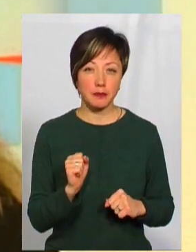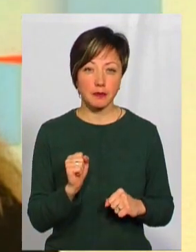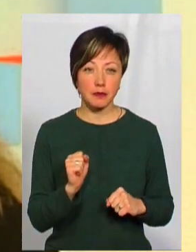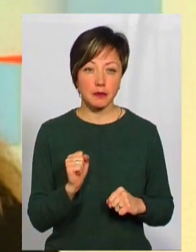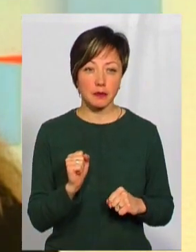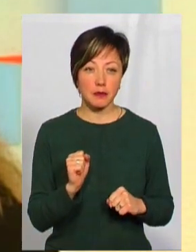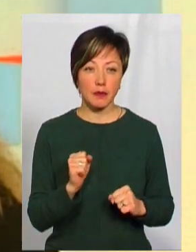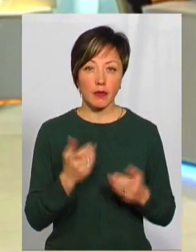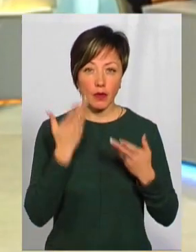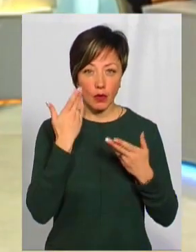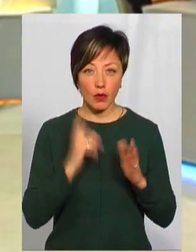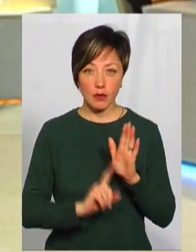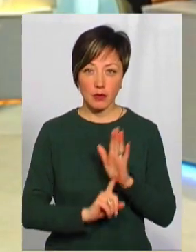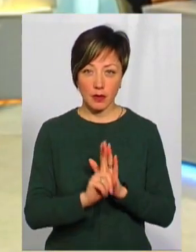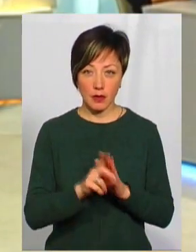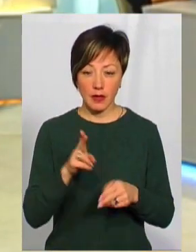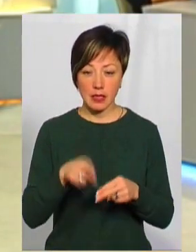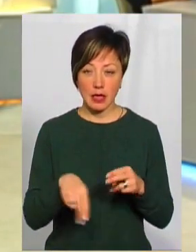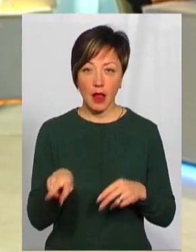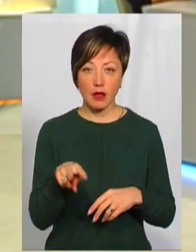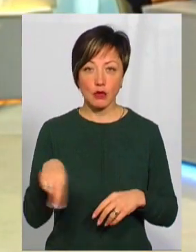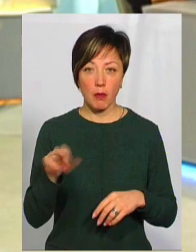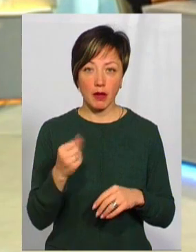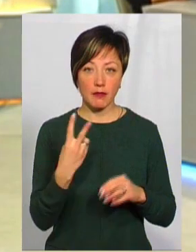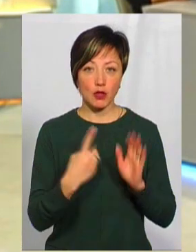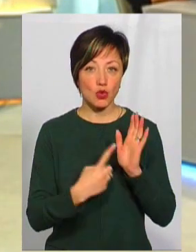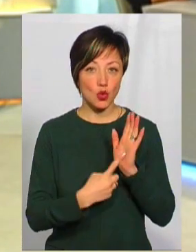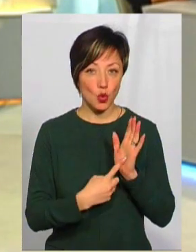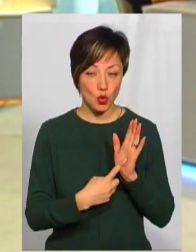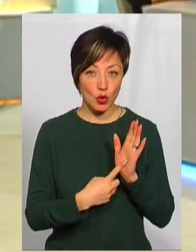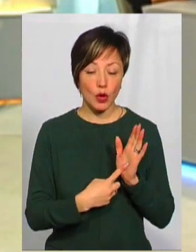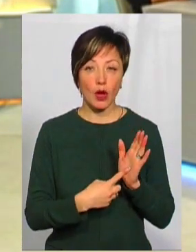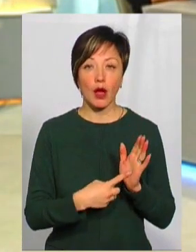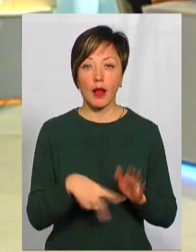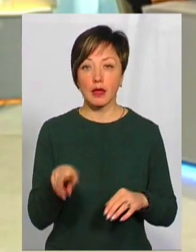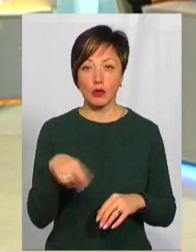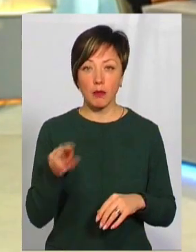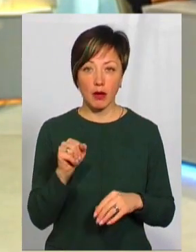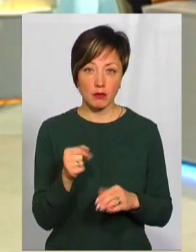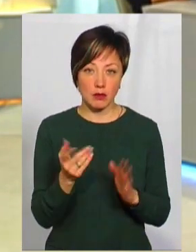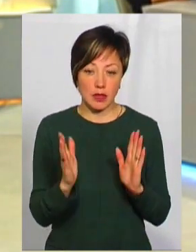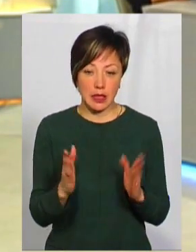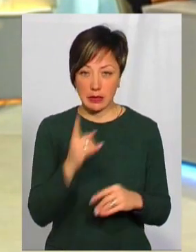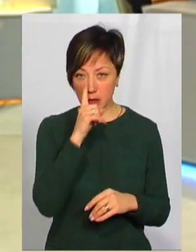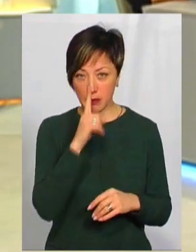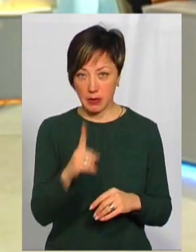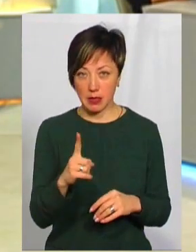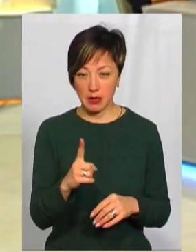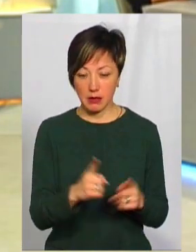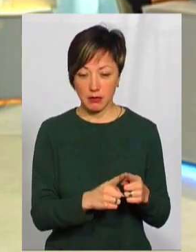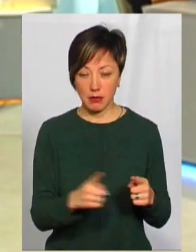Я приступила до обов'язків в кінці листопада, 26 листопада. В мене, по суті, був тільки один